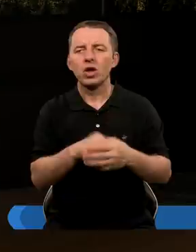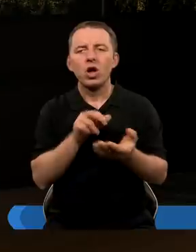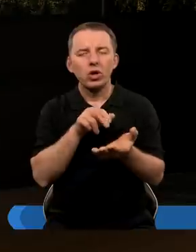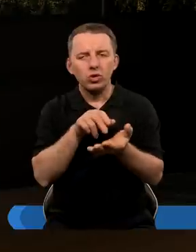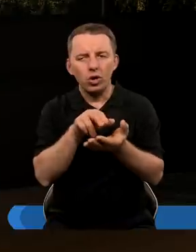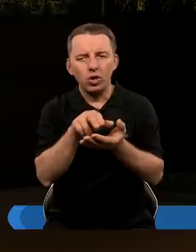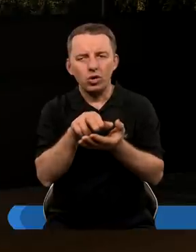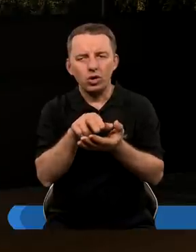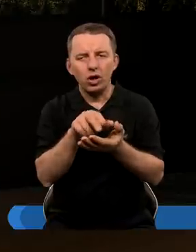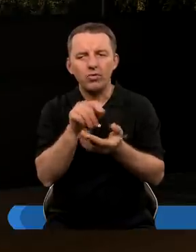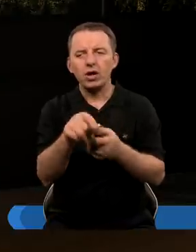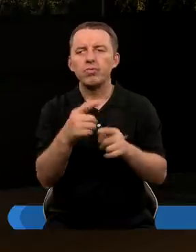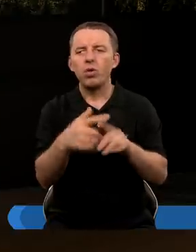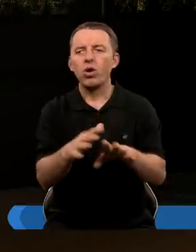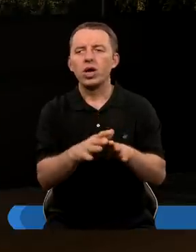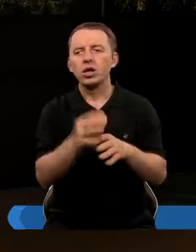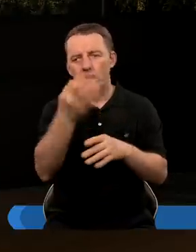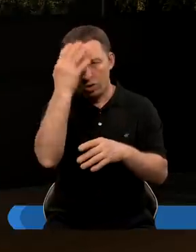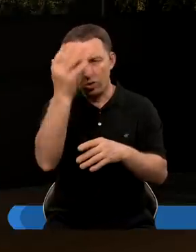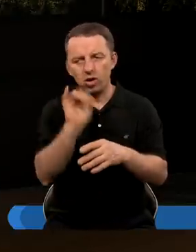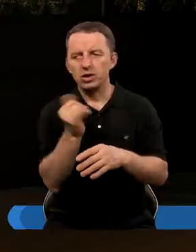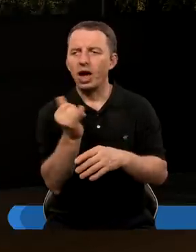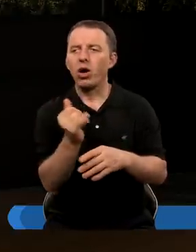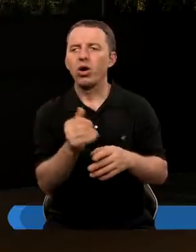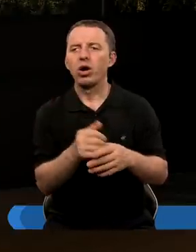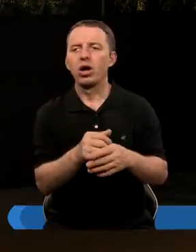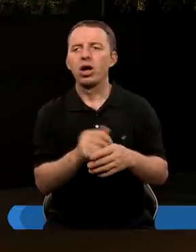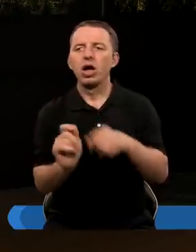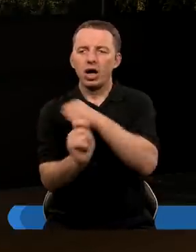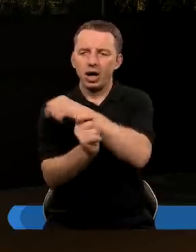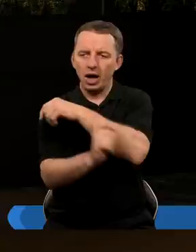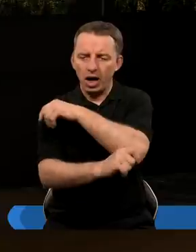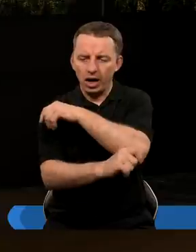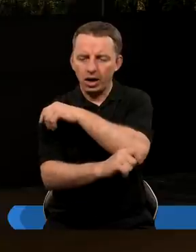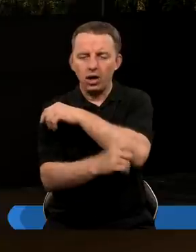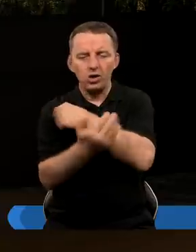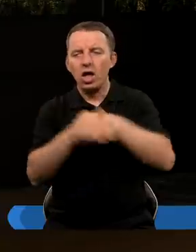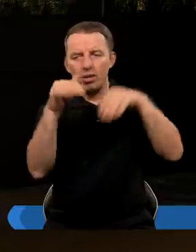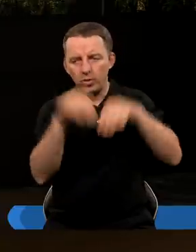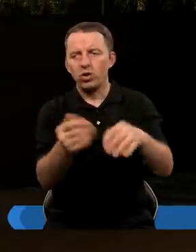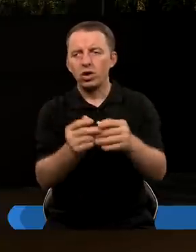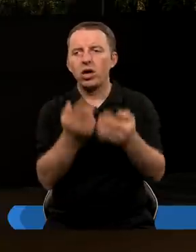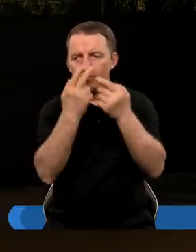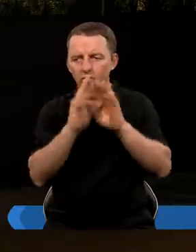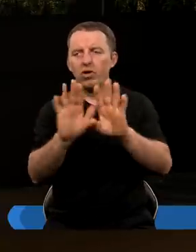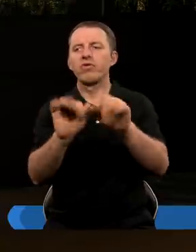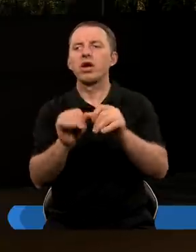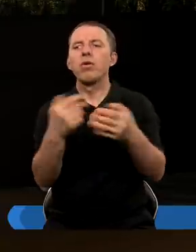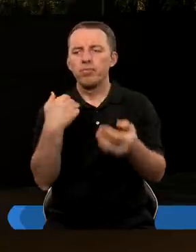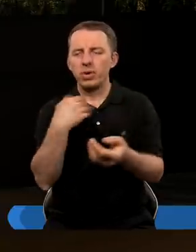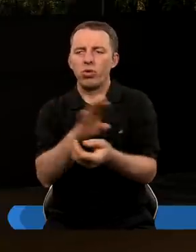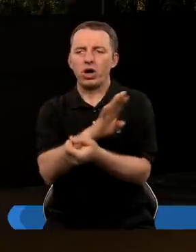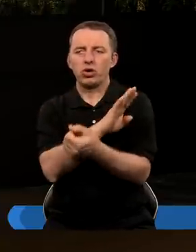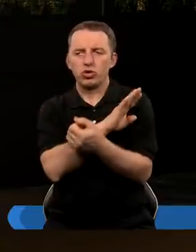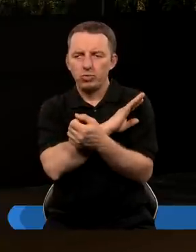doszło do... Aha, no w tym momencie król jako kara za to, że nie mogli to dokonać, to oczywiście była